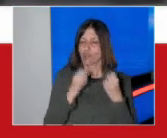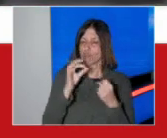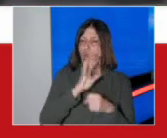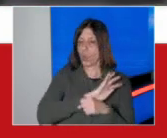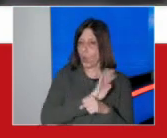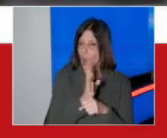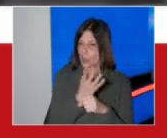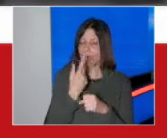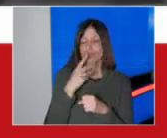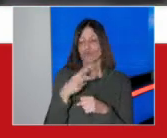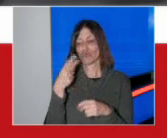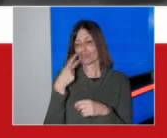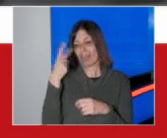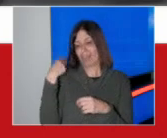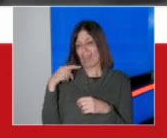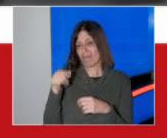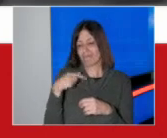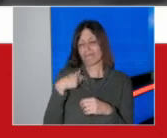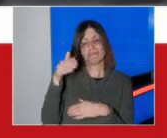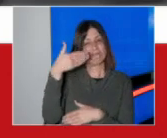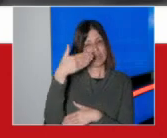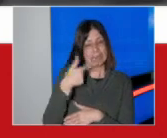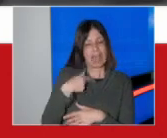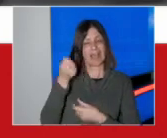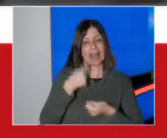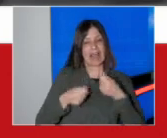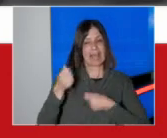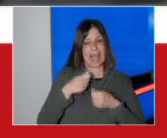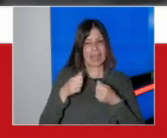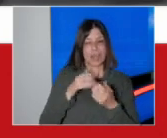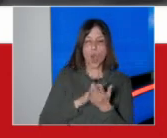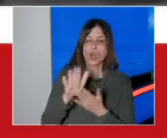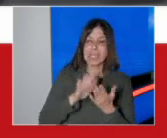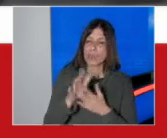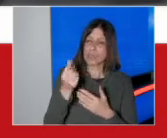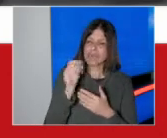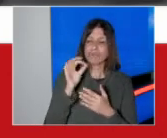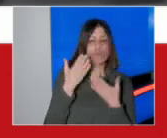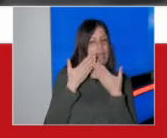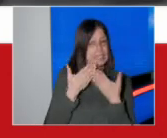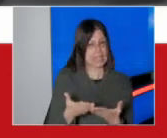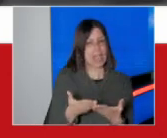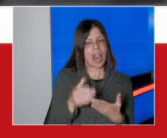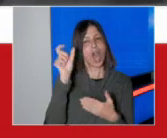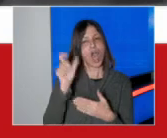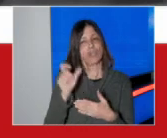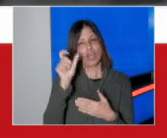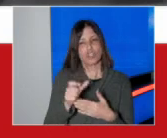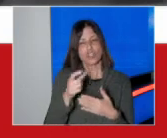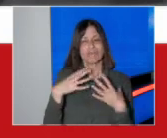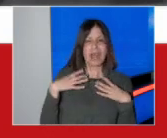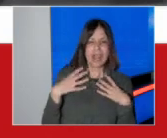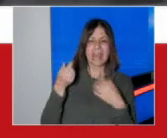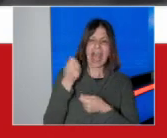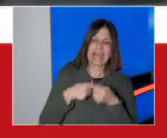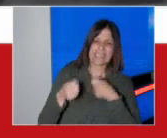קורונה, שבשנתיים הללו אנחנו, המדינה, מבחינה כלכלית, הוצאנו כספים כדי לסייע לאנשים בחל"ת,